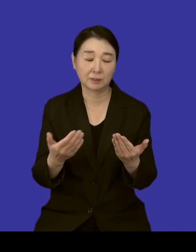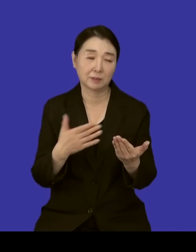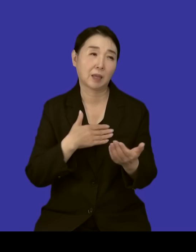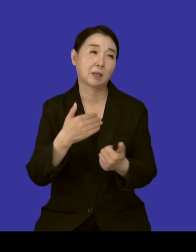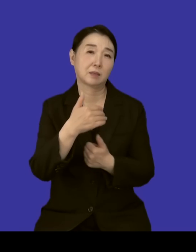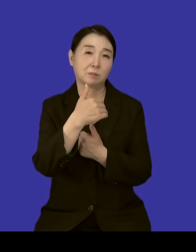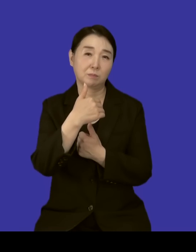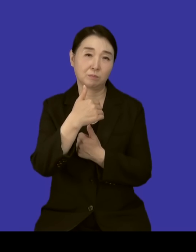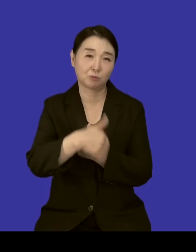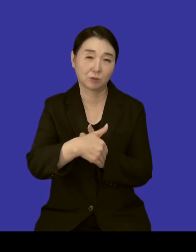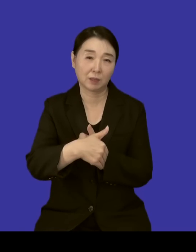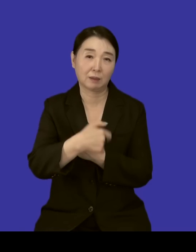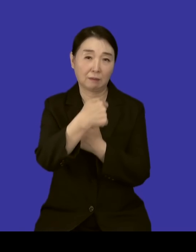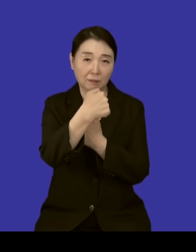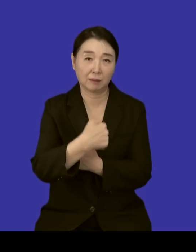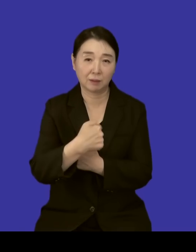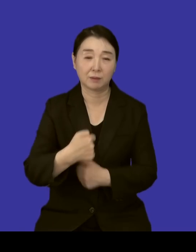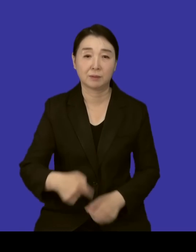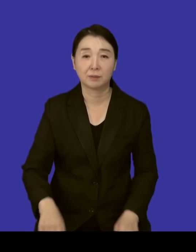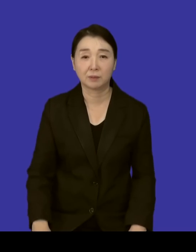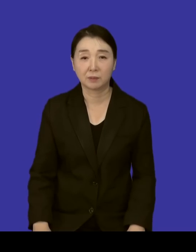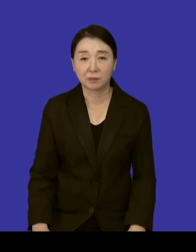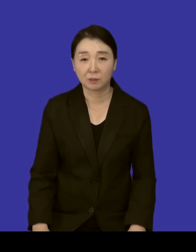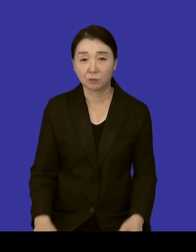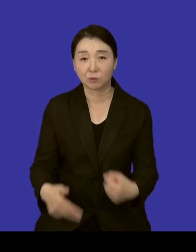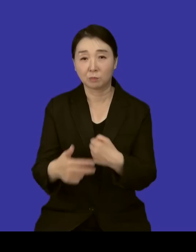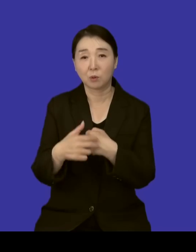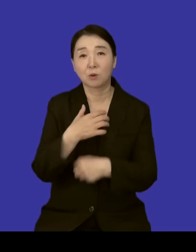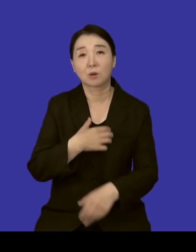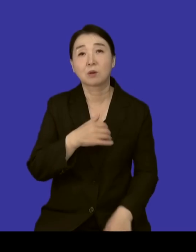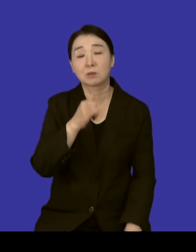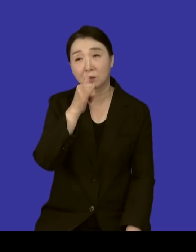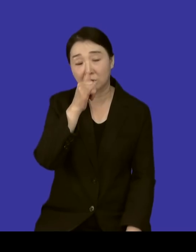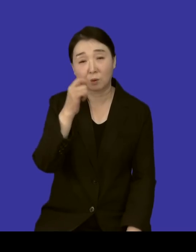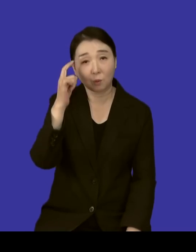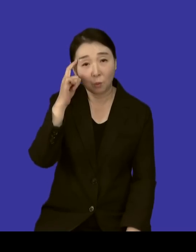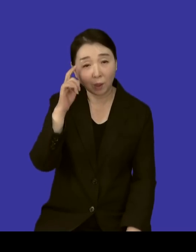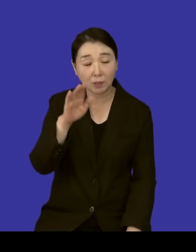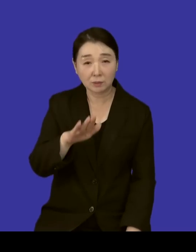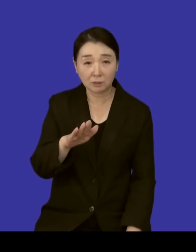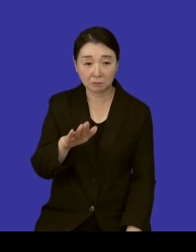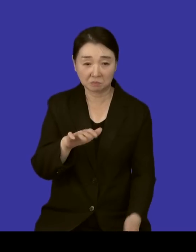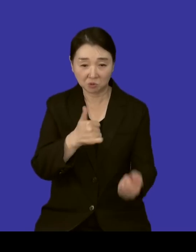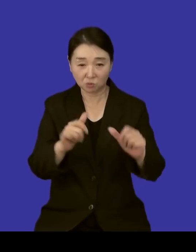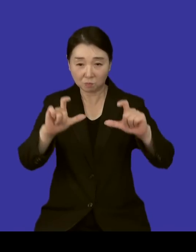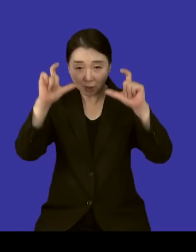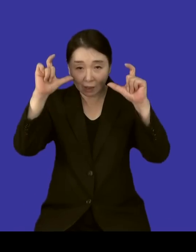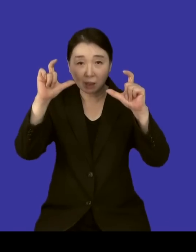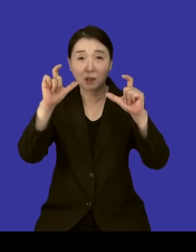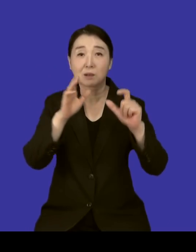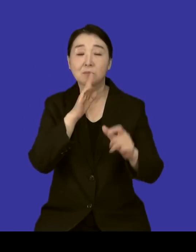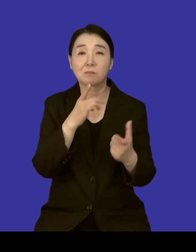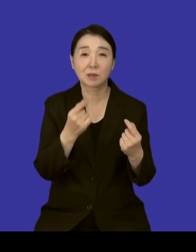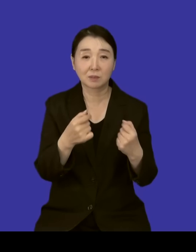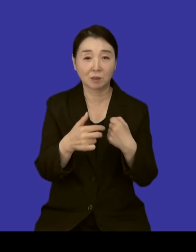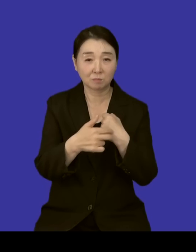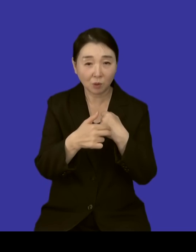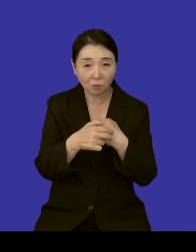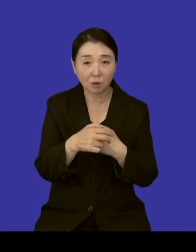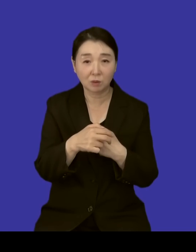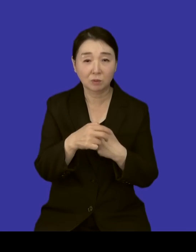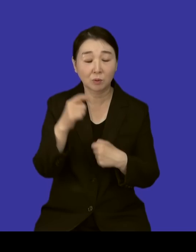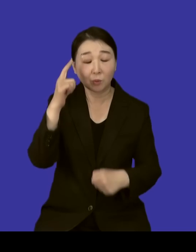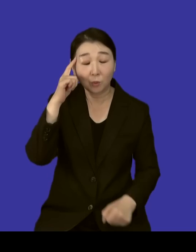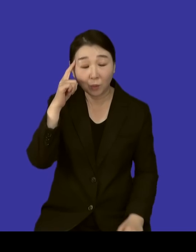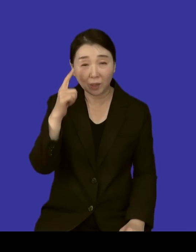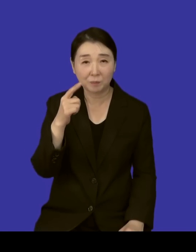거예요. 네네. 이제 우리 병원이 지금 걱정되는 거예요. 네네. 자기가 지금 사형 선고 받아놓고 네. 병원, 우리가 이제